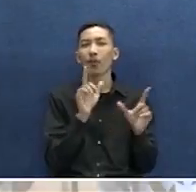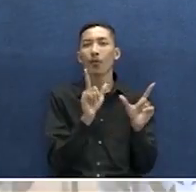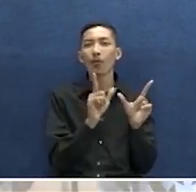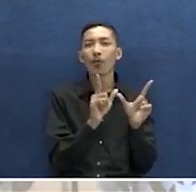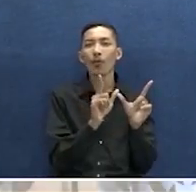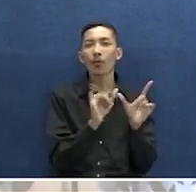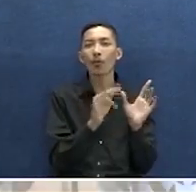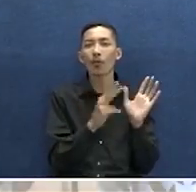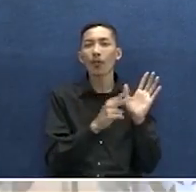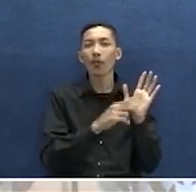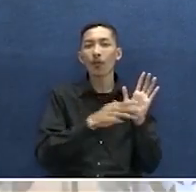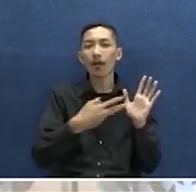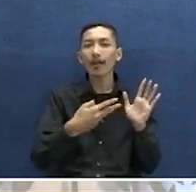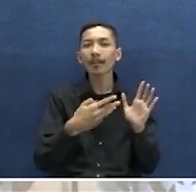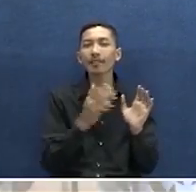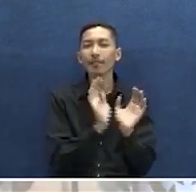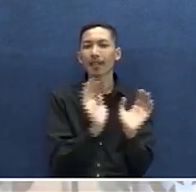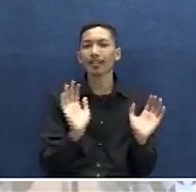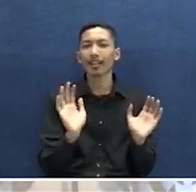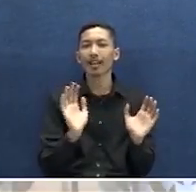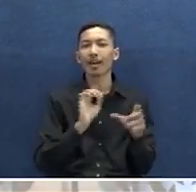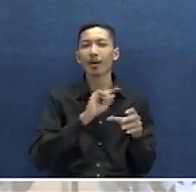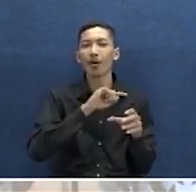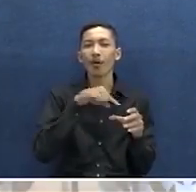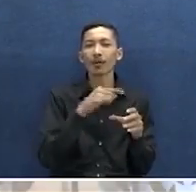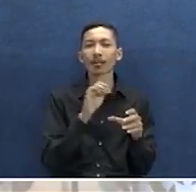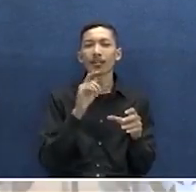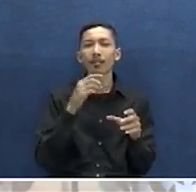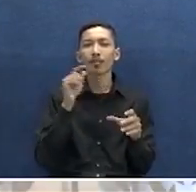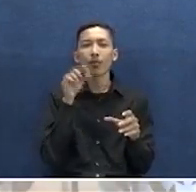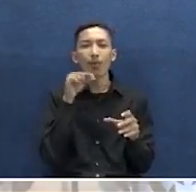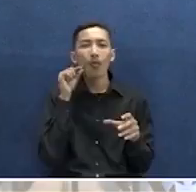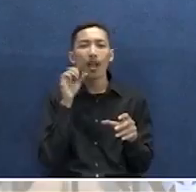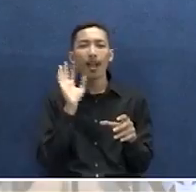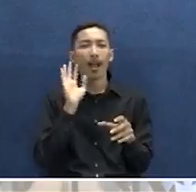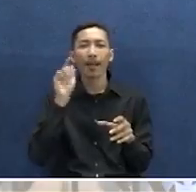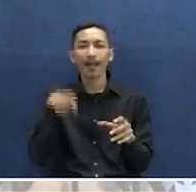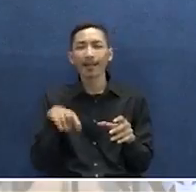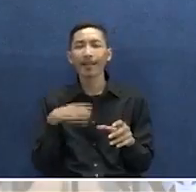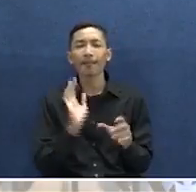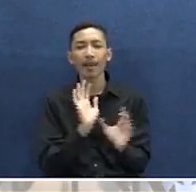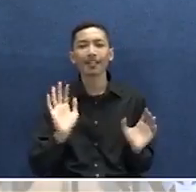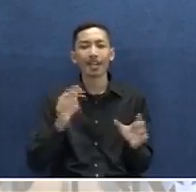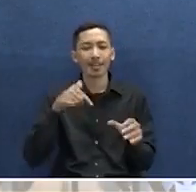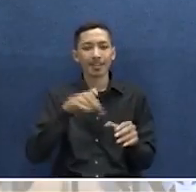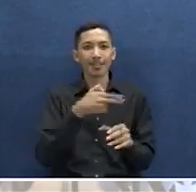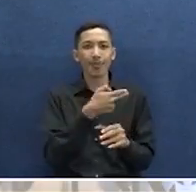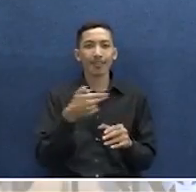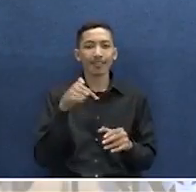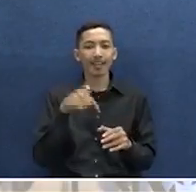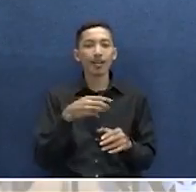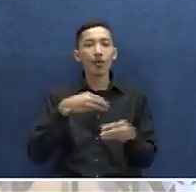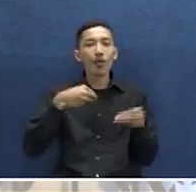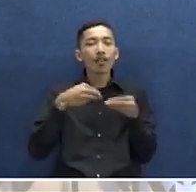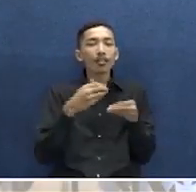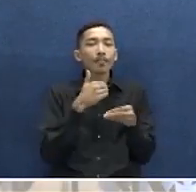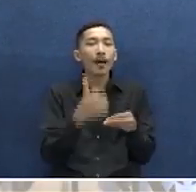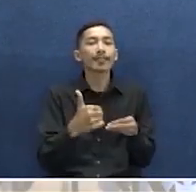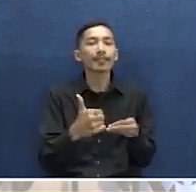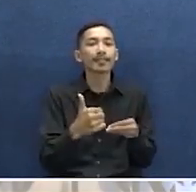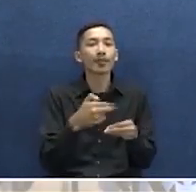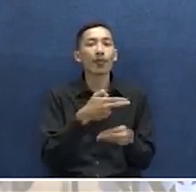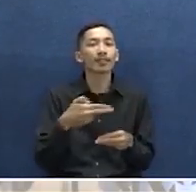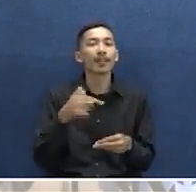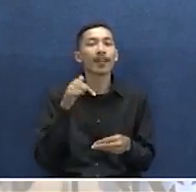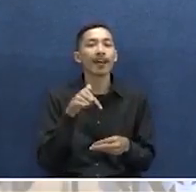gitu ya seperti itu Kok bisa ada orang minum kopi nggak pakai gula karena memang letaknya itu adalah dari sisi kualitas biji kopi dengan biji